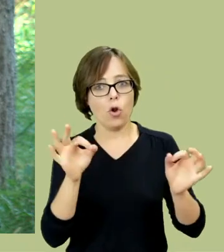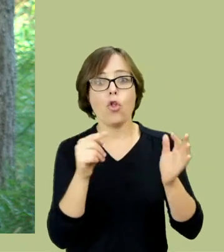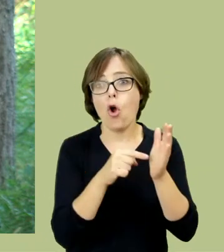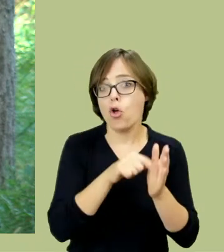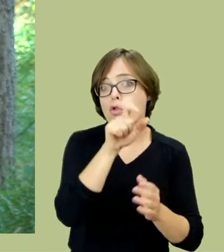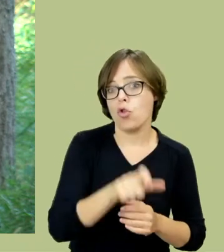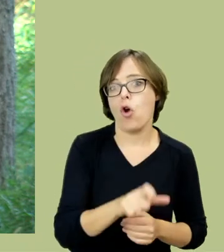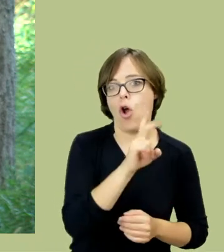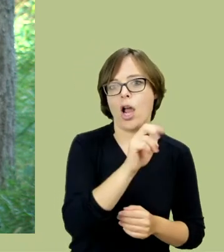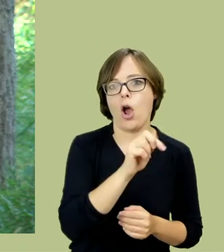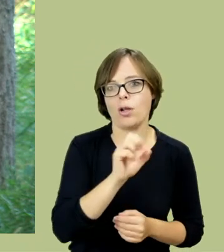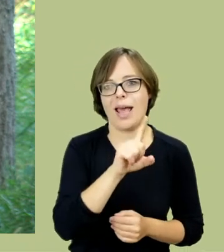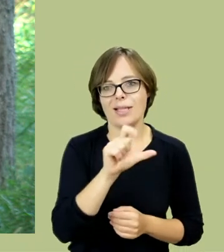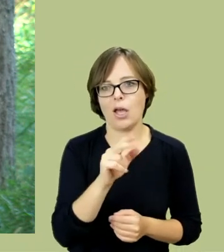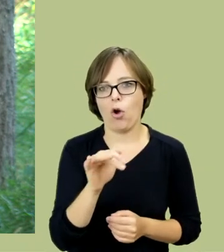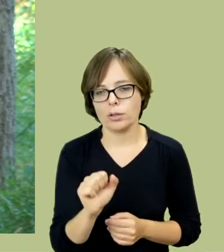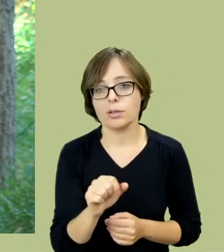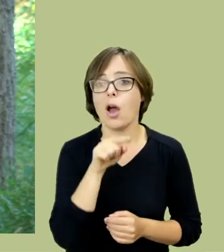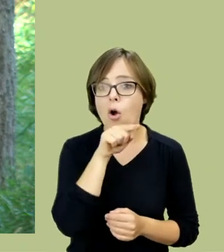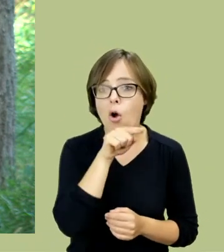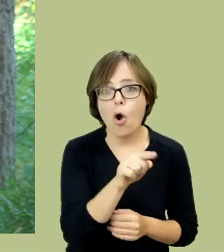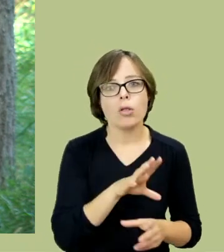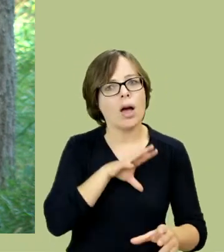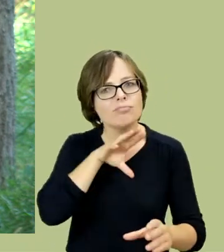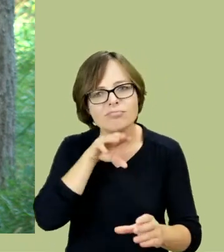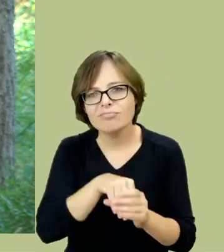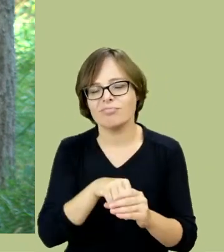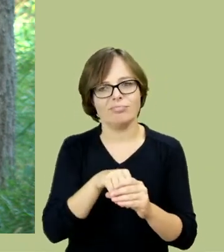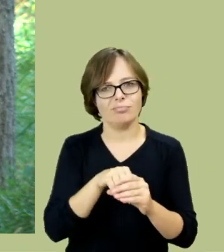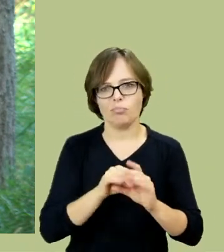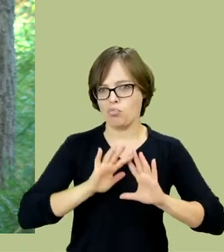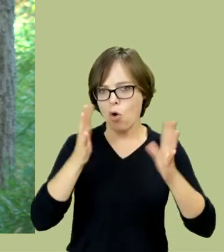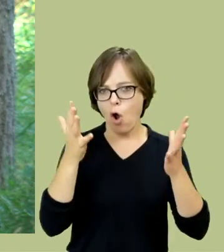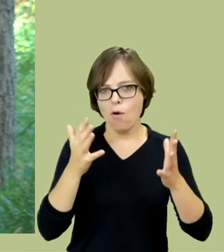tak zaangażowała się w powstanie. Ja zastanawiam się,